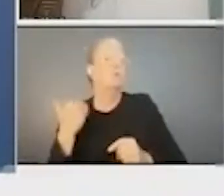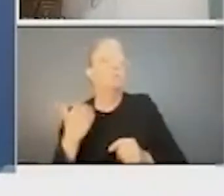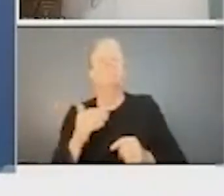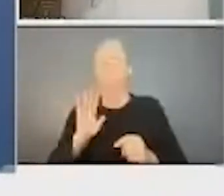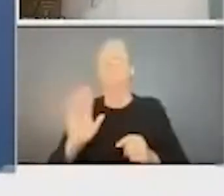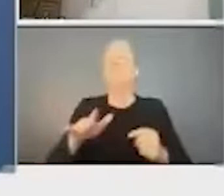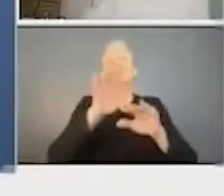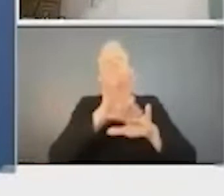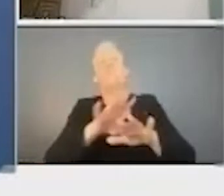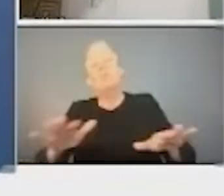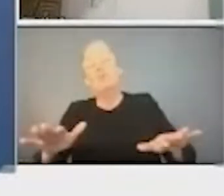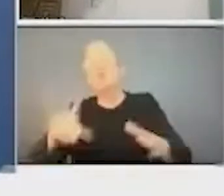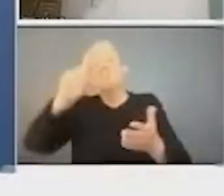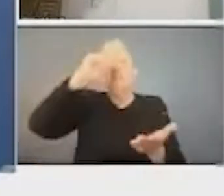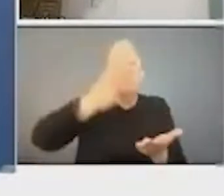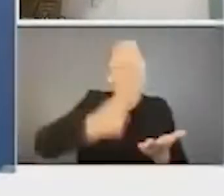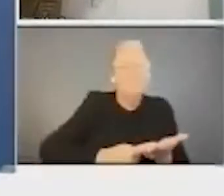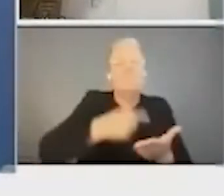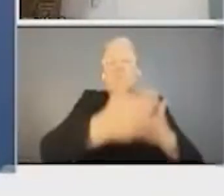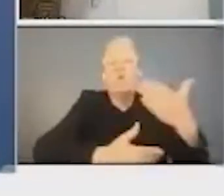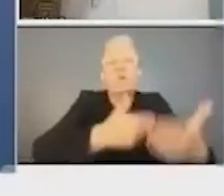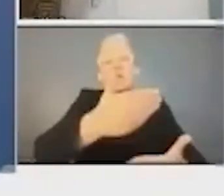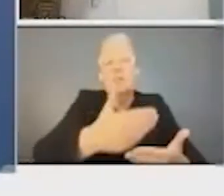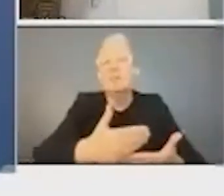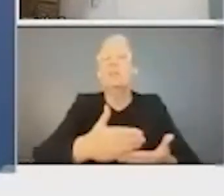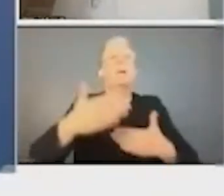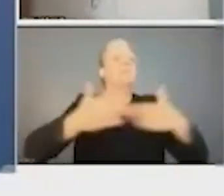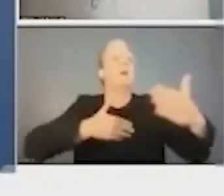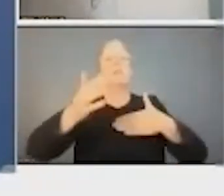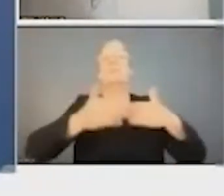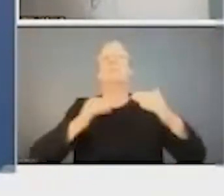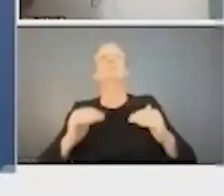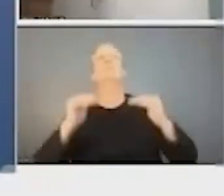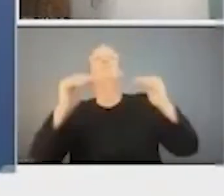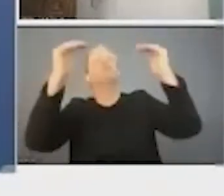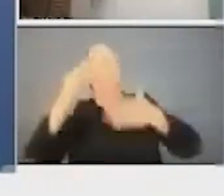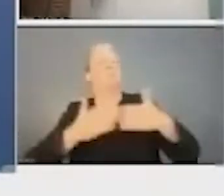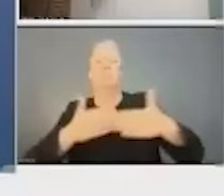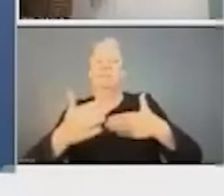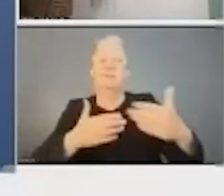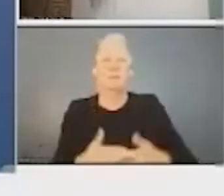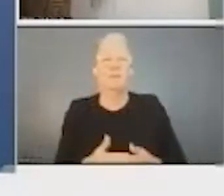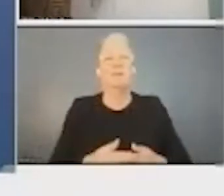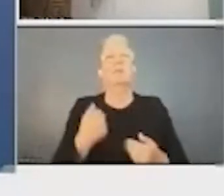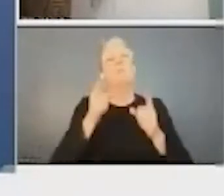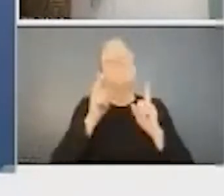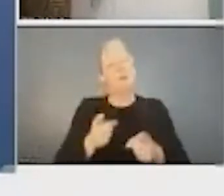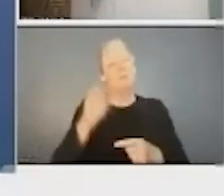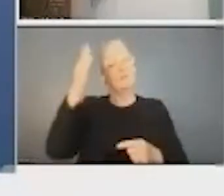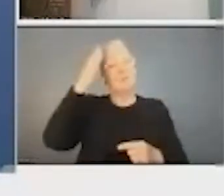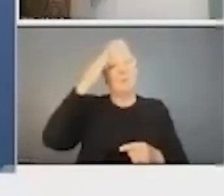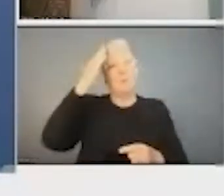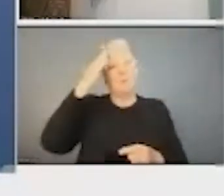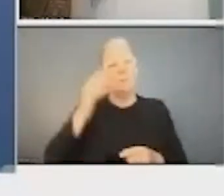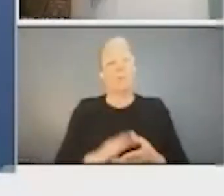في العالم كله. يجب أن اتخاذ القرار، المرأة تشارك في اتخاذ القرارات على كل المستويات.